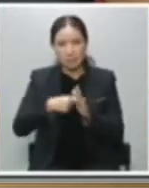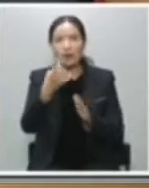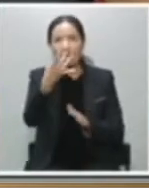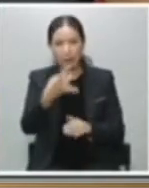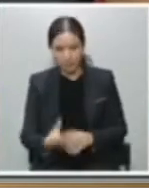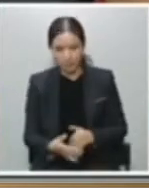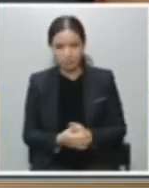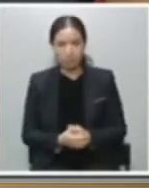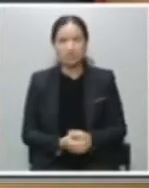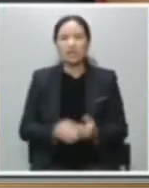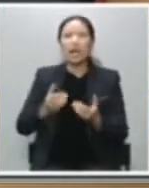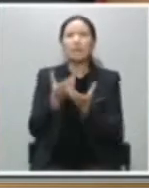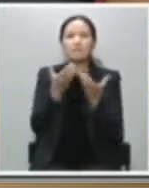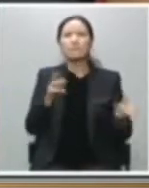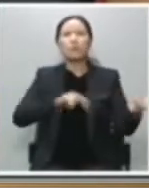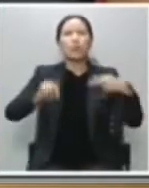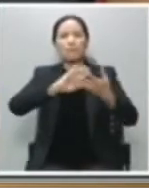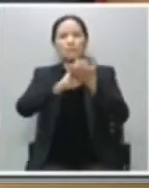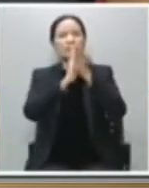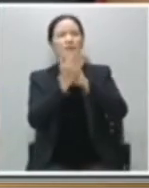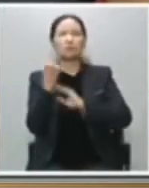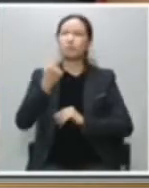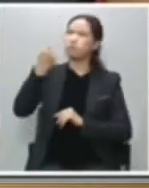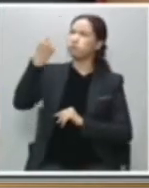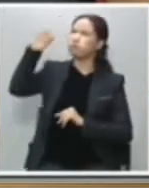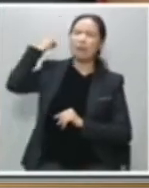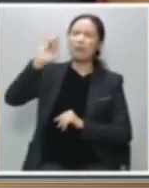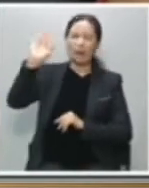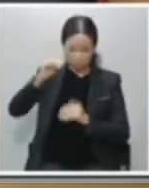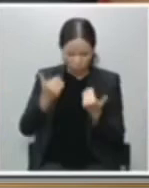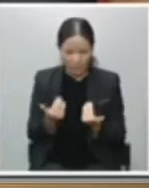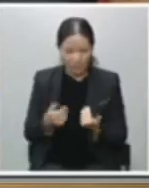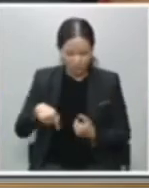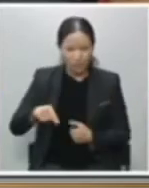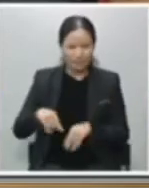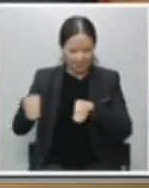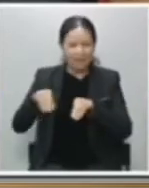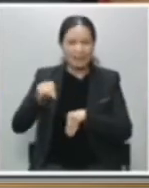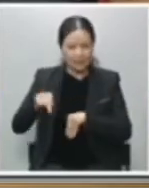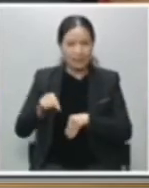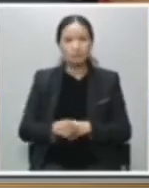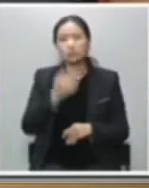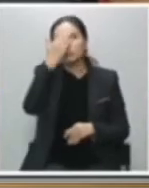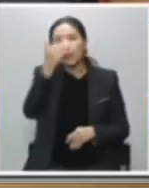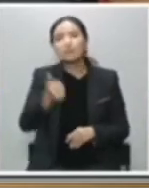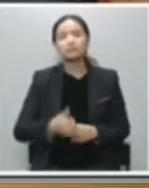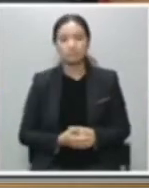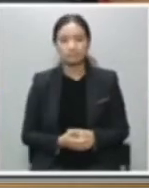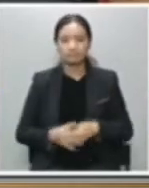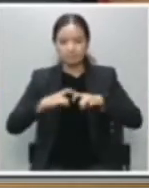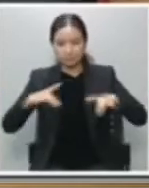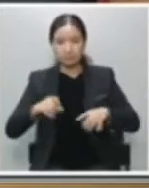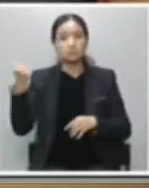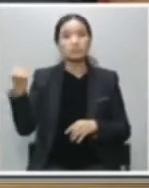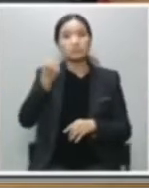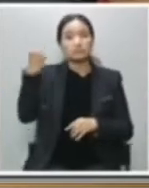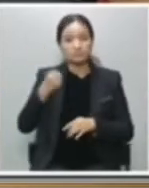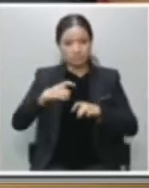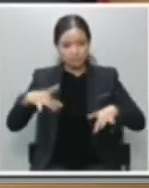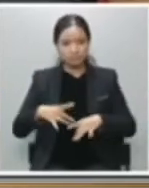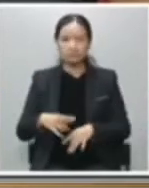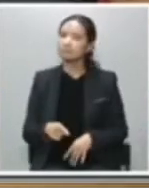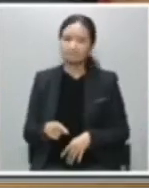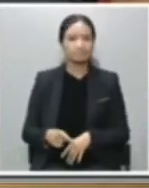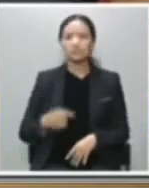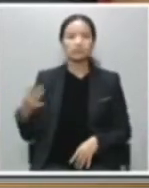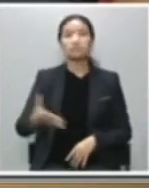แปลงการปกครองการอะไรมันไกลไปเอาที่จะถึงกันไวๆเลยครับเพราะบางทีมีขัดแย้งกันในสภาอะไรนิดหน่อยจะปฏิวั